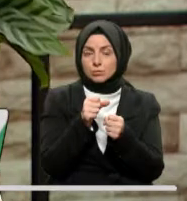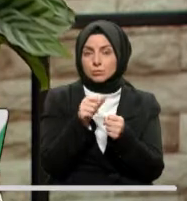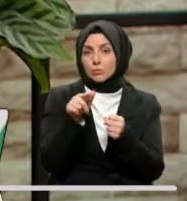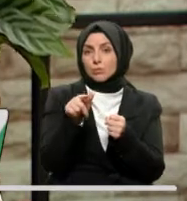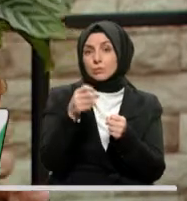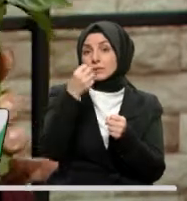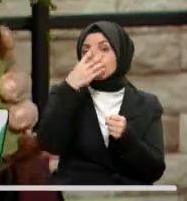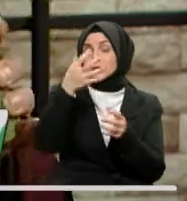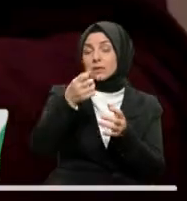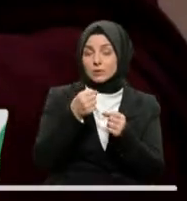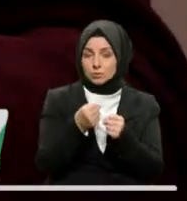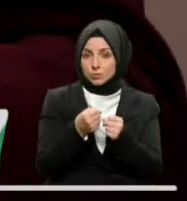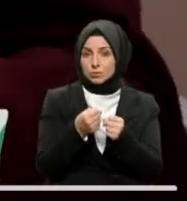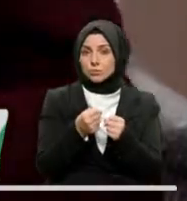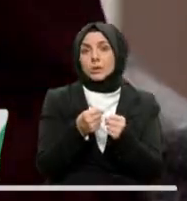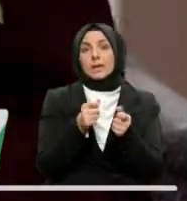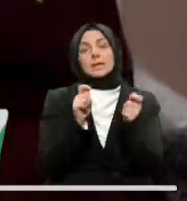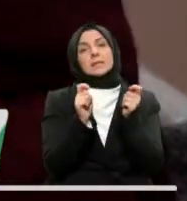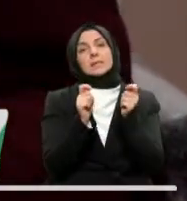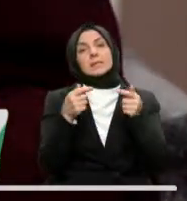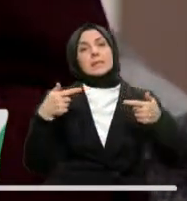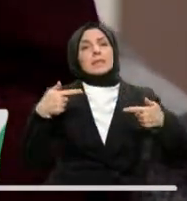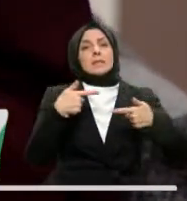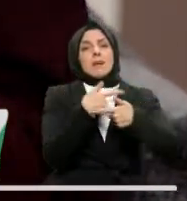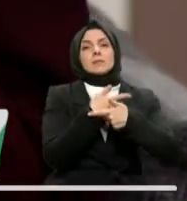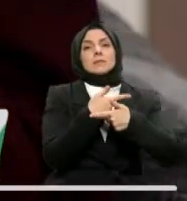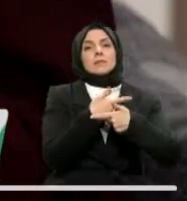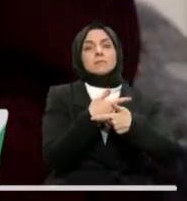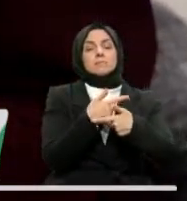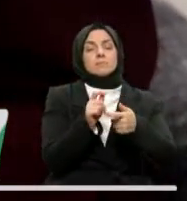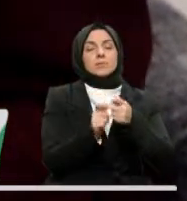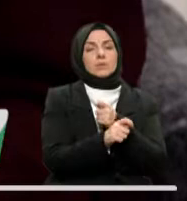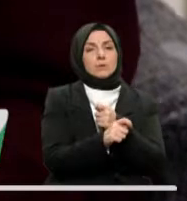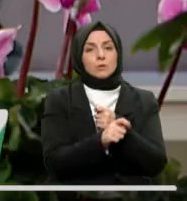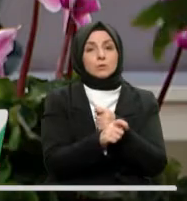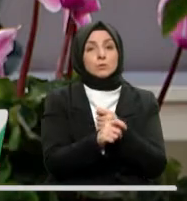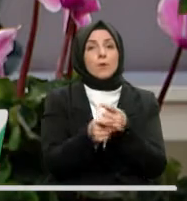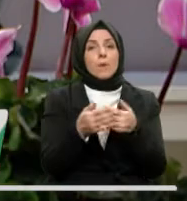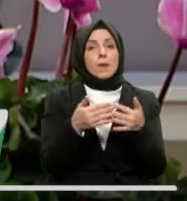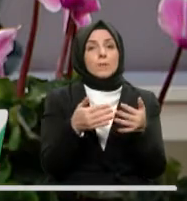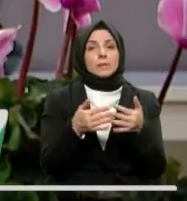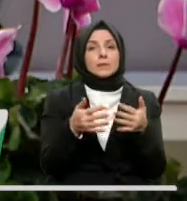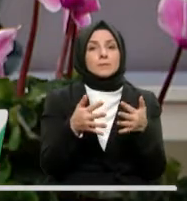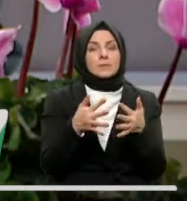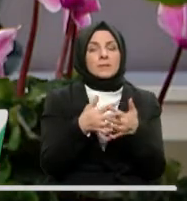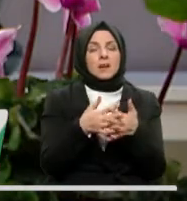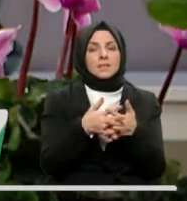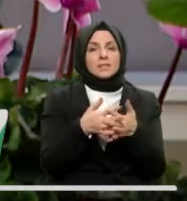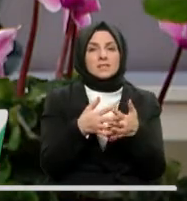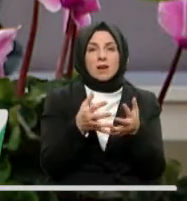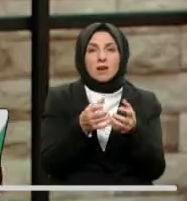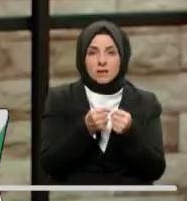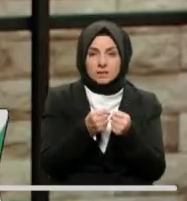çeviriyorum çünkü dökülür burada ters çeviriyoruz tamamen ters çevirdiğimizde düşünce parmaklarımızın arasına alıp alıp kısımda ters çeviriyoruz